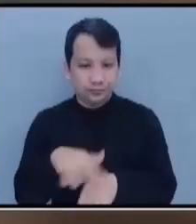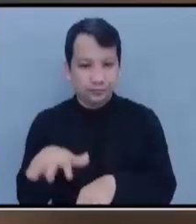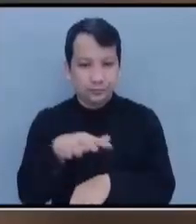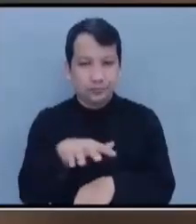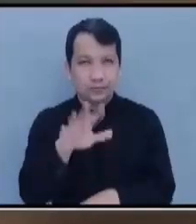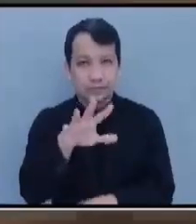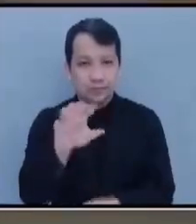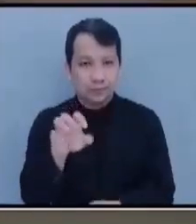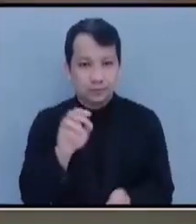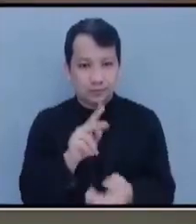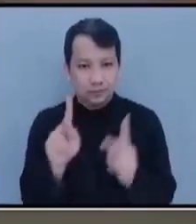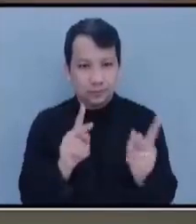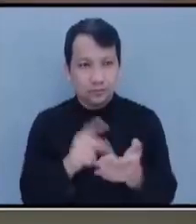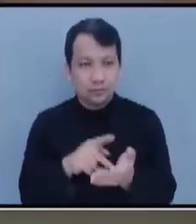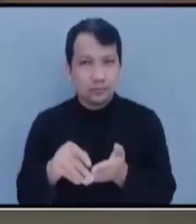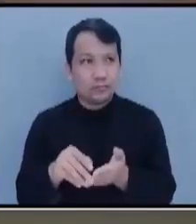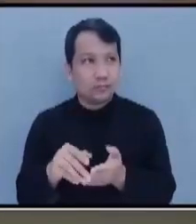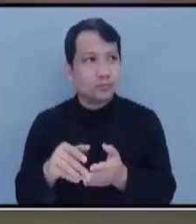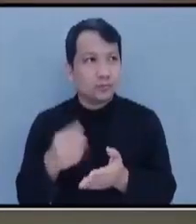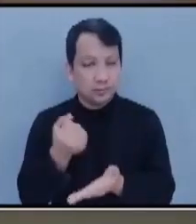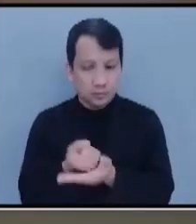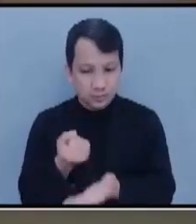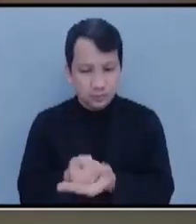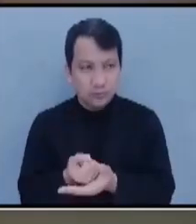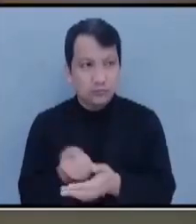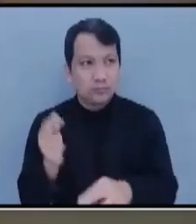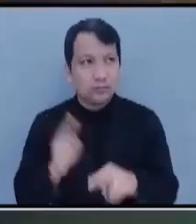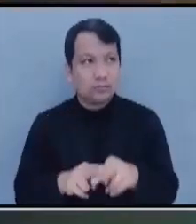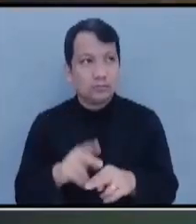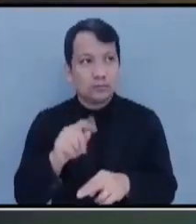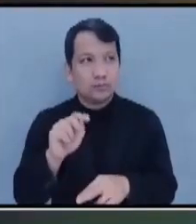residente ang kanilang sahod sa ilalim ng tupad program ng